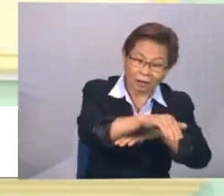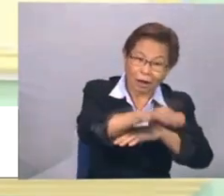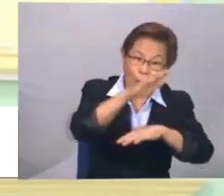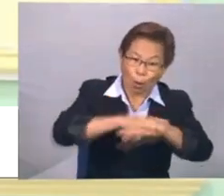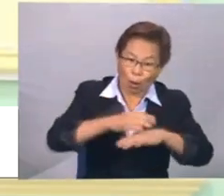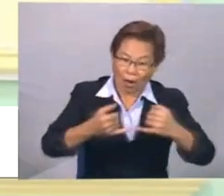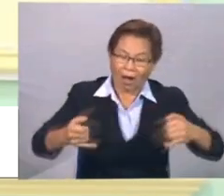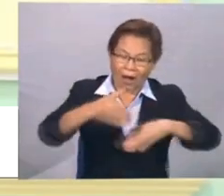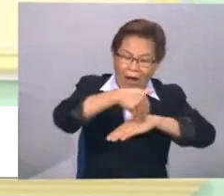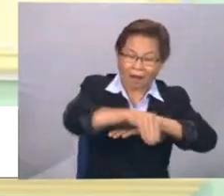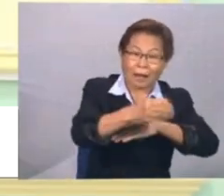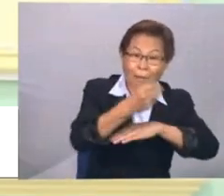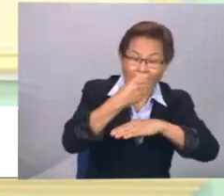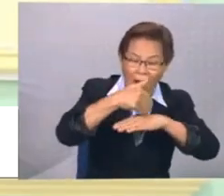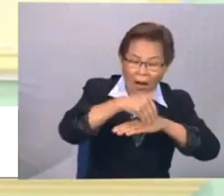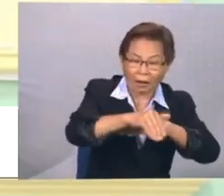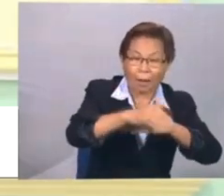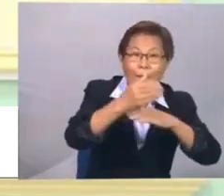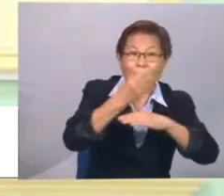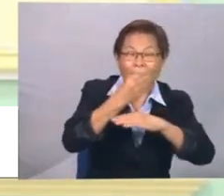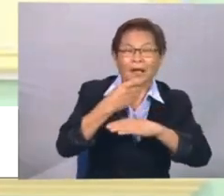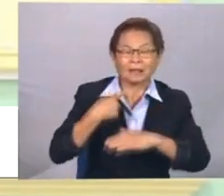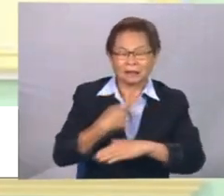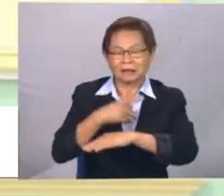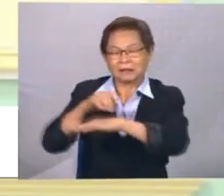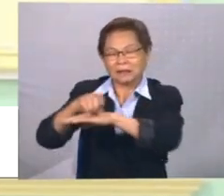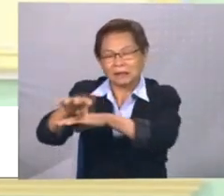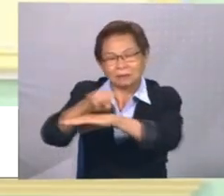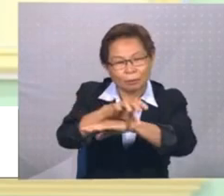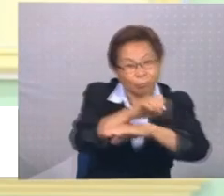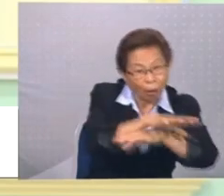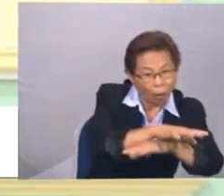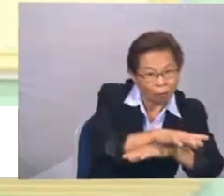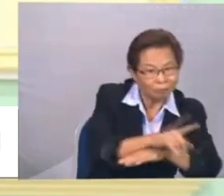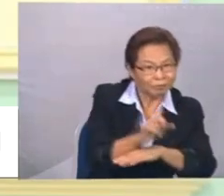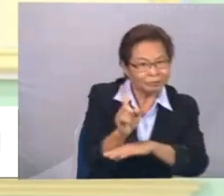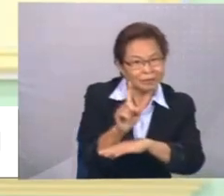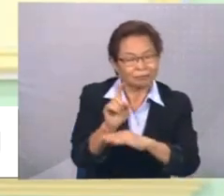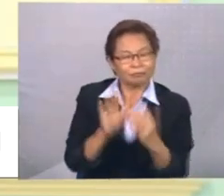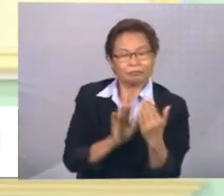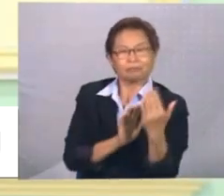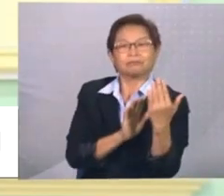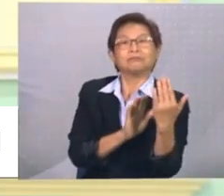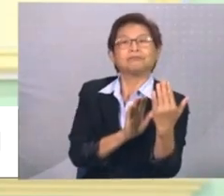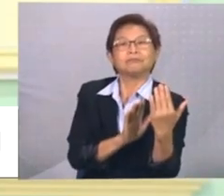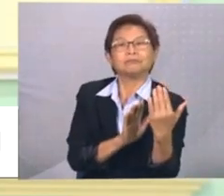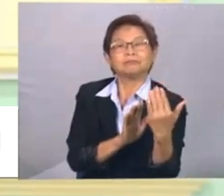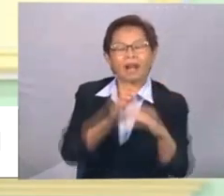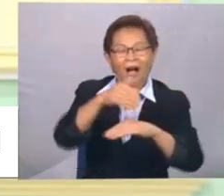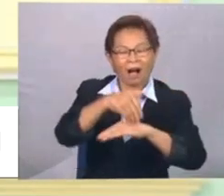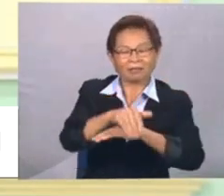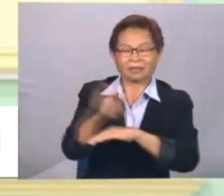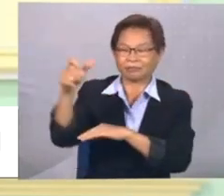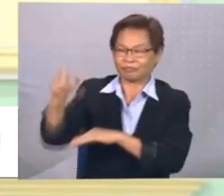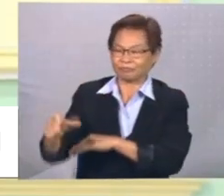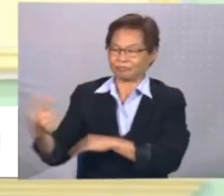atas talian tetapi kita menasehatkan orang ramai supaya tidak bertemu ke dengan